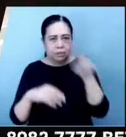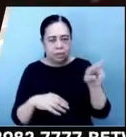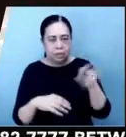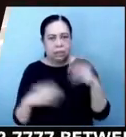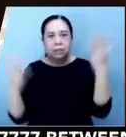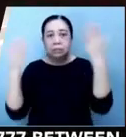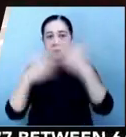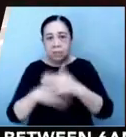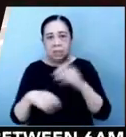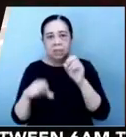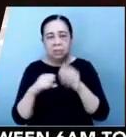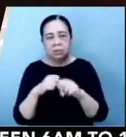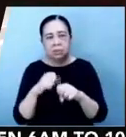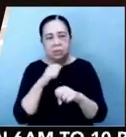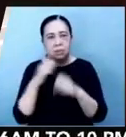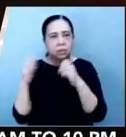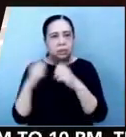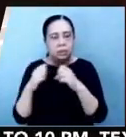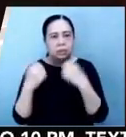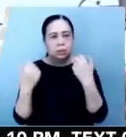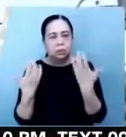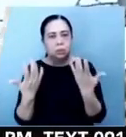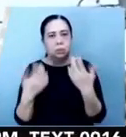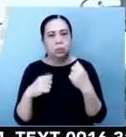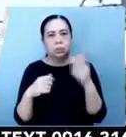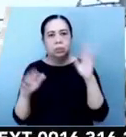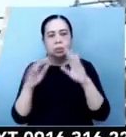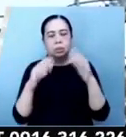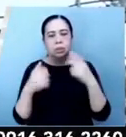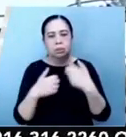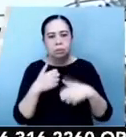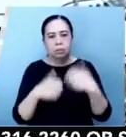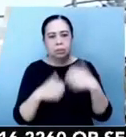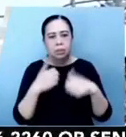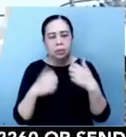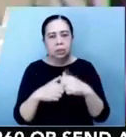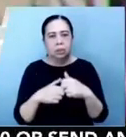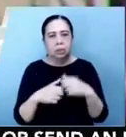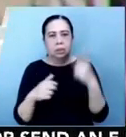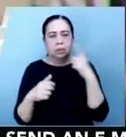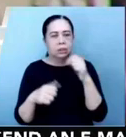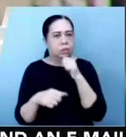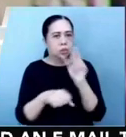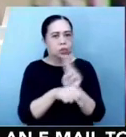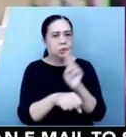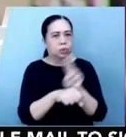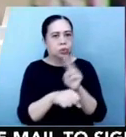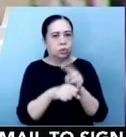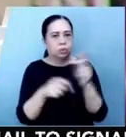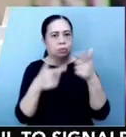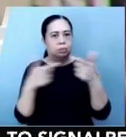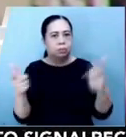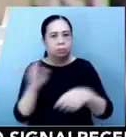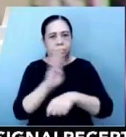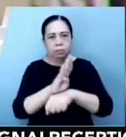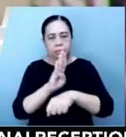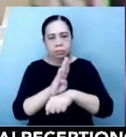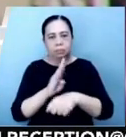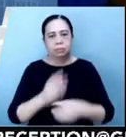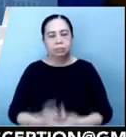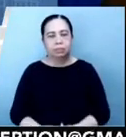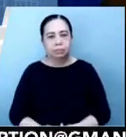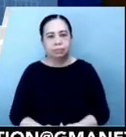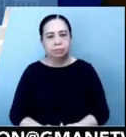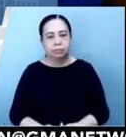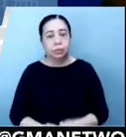na naasahan ang Uninterruptible Load Program o ang kuryenteng di gagamitin ng mga malalaking business establishment. Yung mga